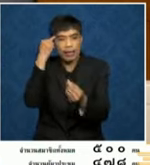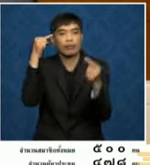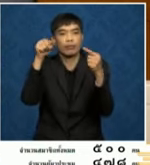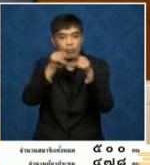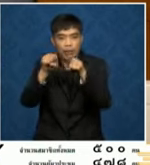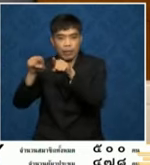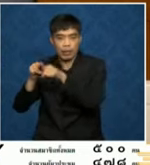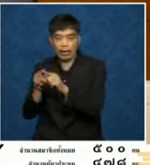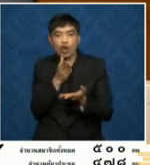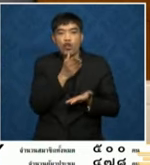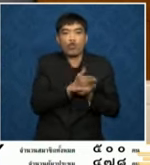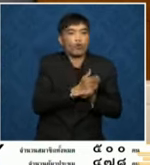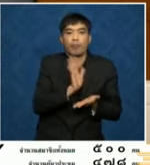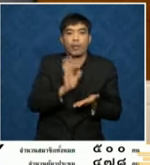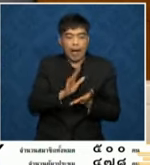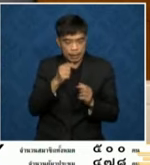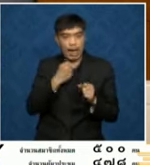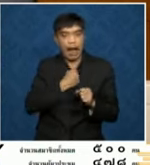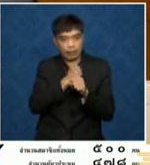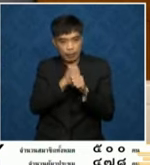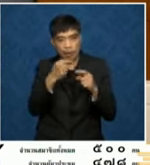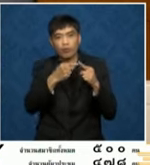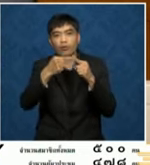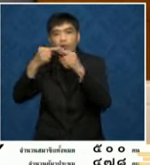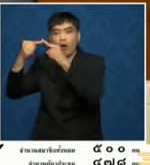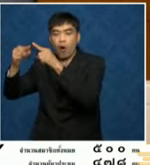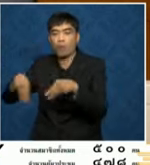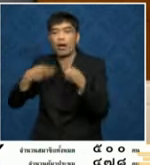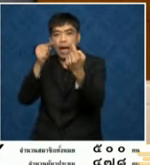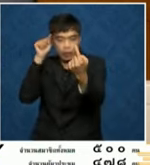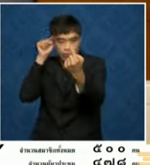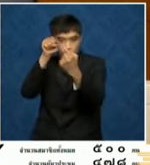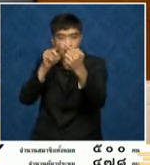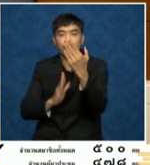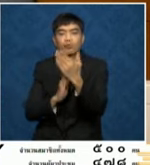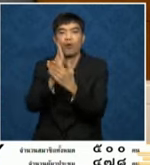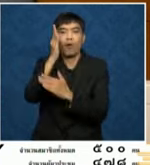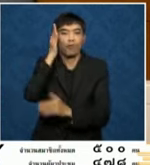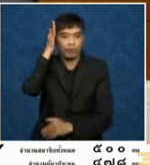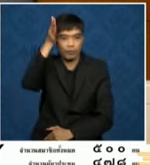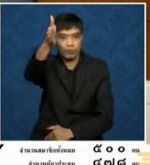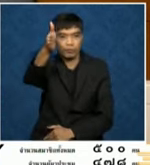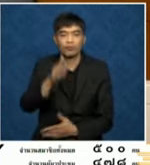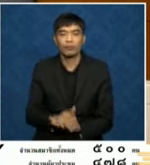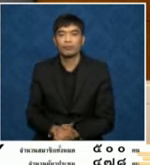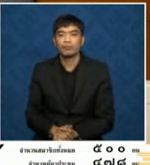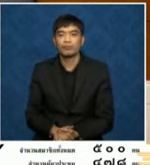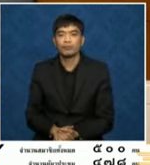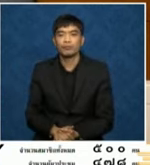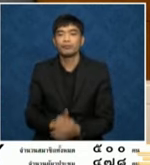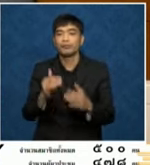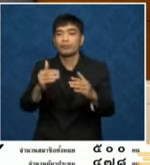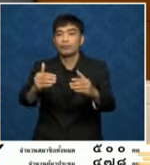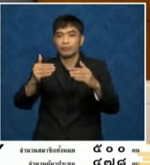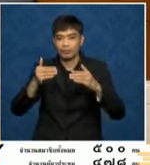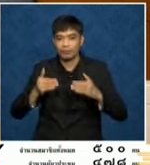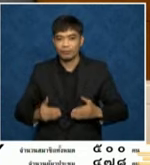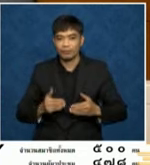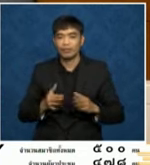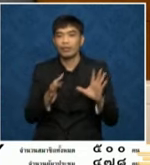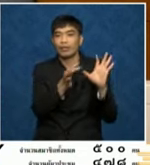และก็จะเดินหน้าด้วยงบประมาณที่จำกัดนี้ให้ประสบผลสำเร็จต่อไปนะครับประเด็นต่อมาเป็นประเด็นที่มี